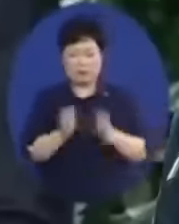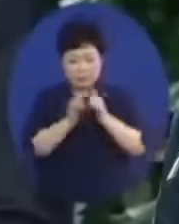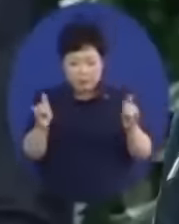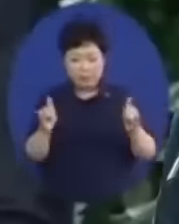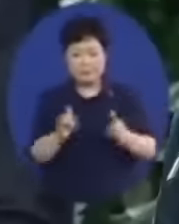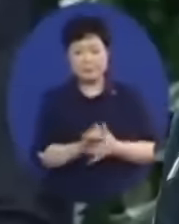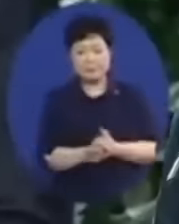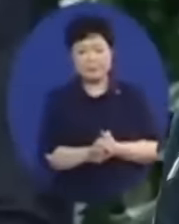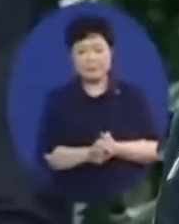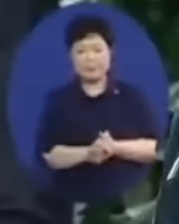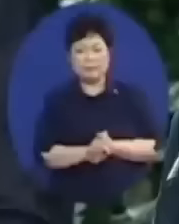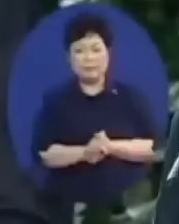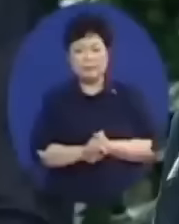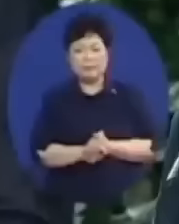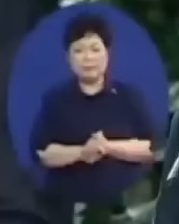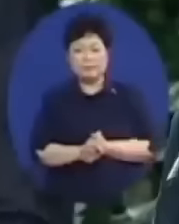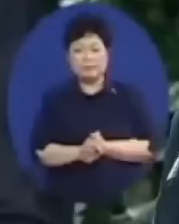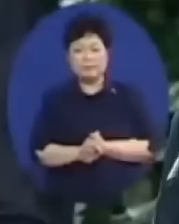사람은